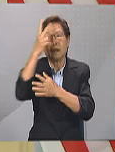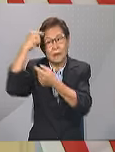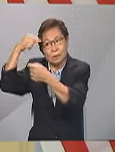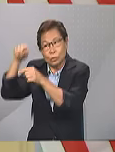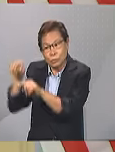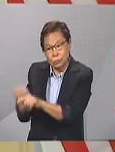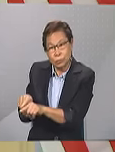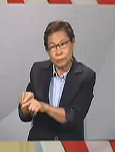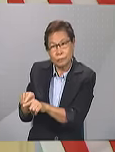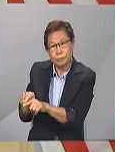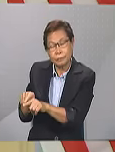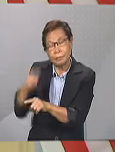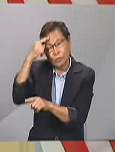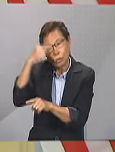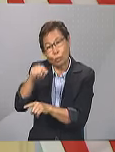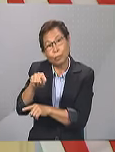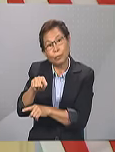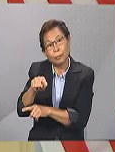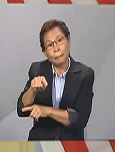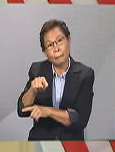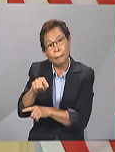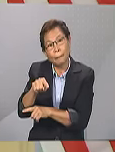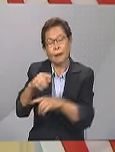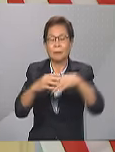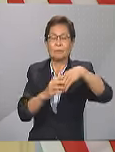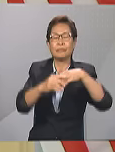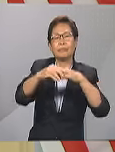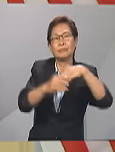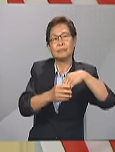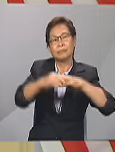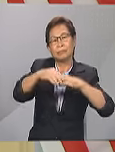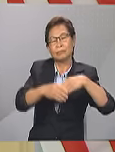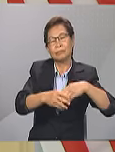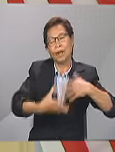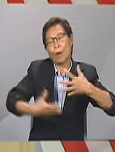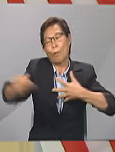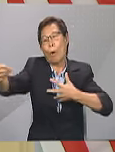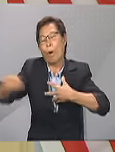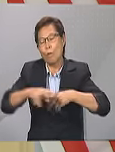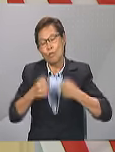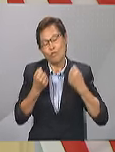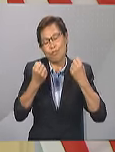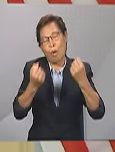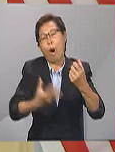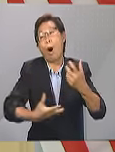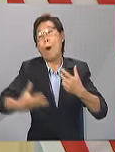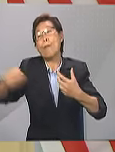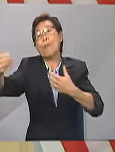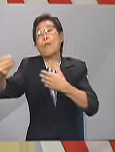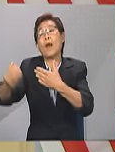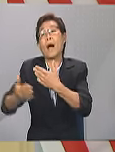bersujud untuk memberikan kelonggaran perjalanan pulang bagi pelajar-pelajar